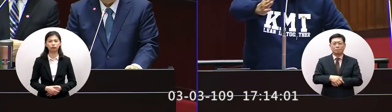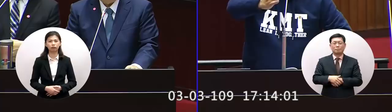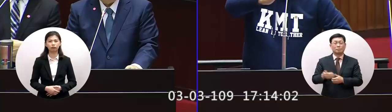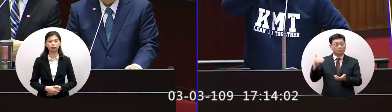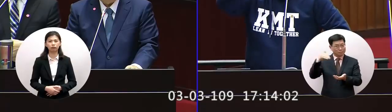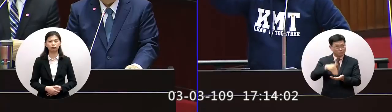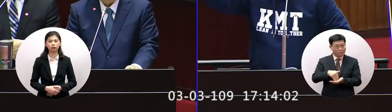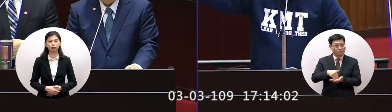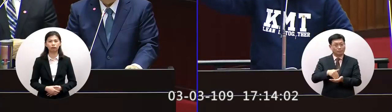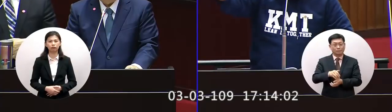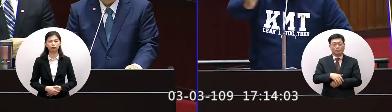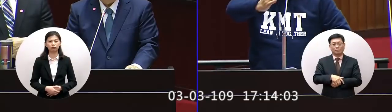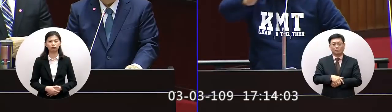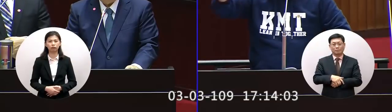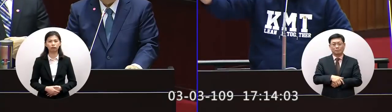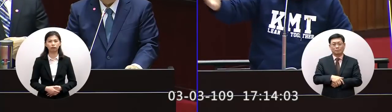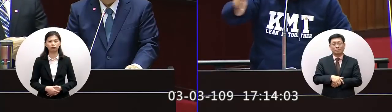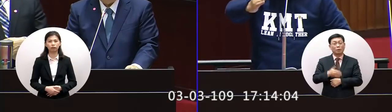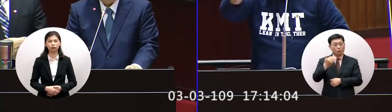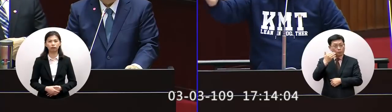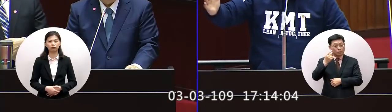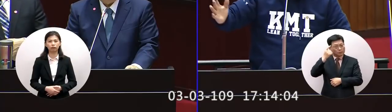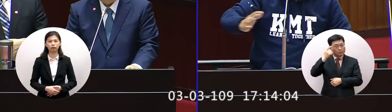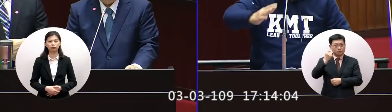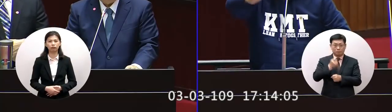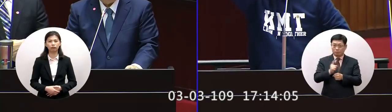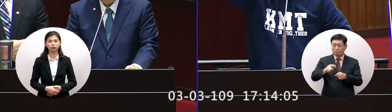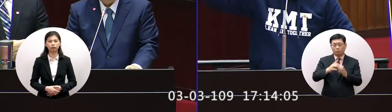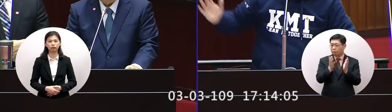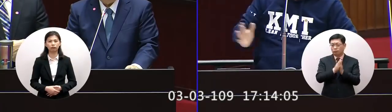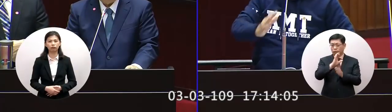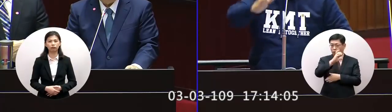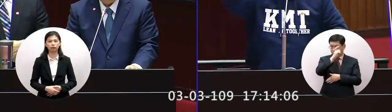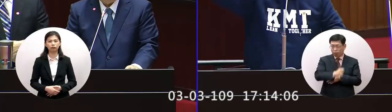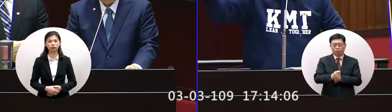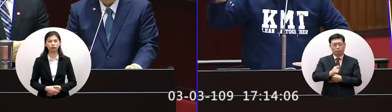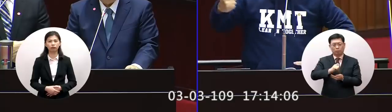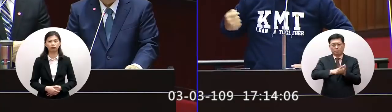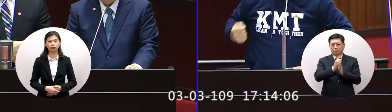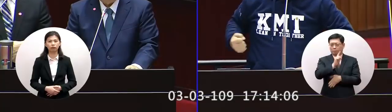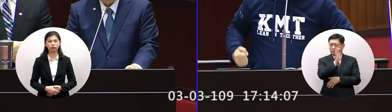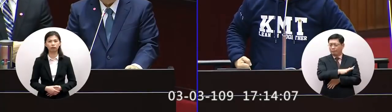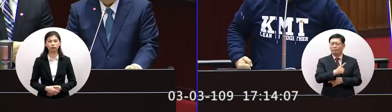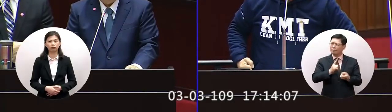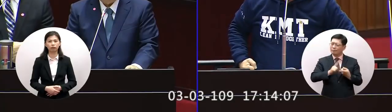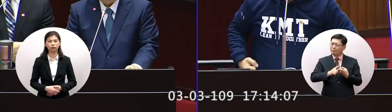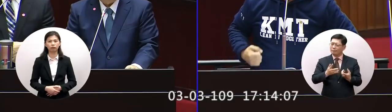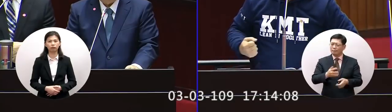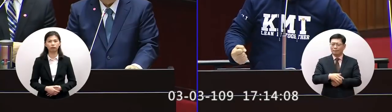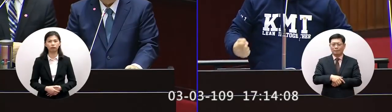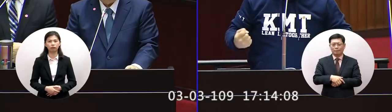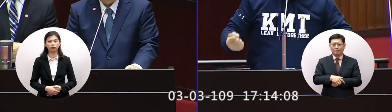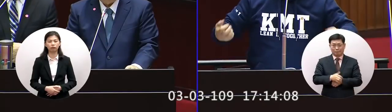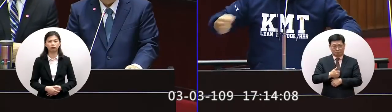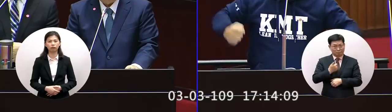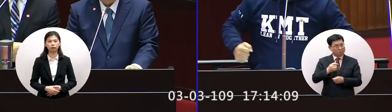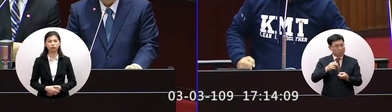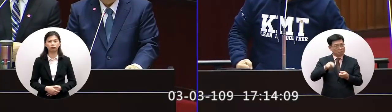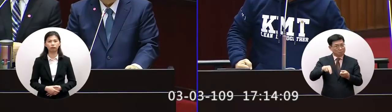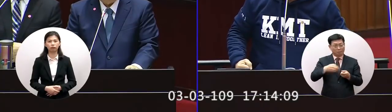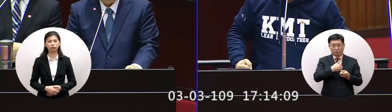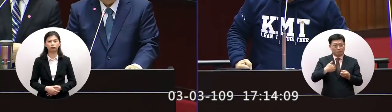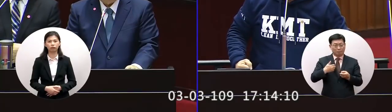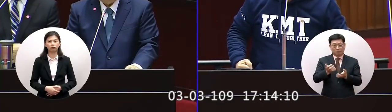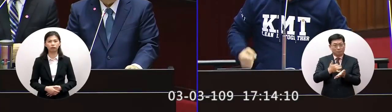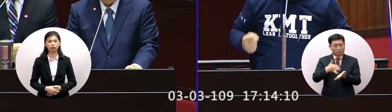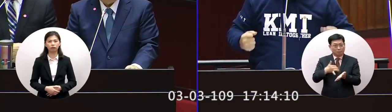后你只要想干什么，90亿变成你的小金库，这样对吗？敢有这种医生的偏